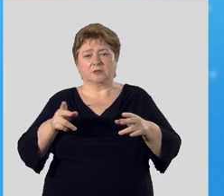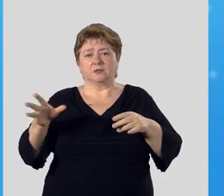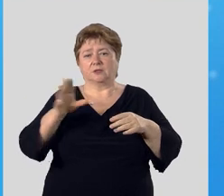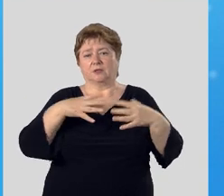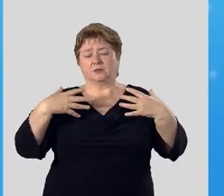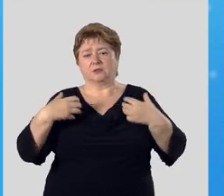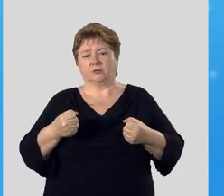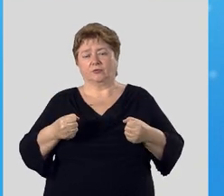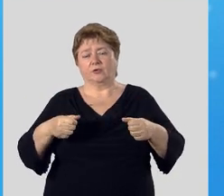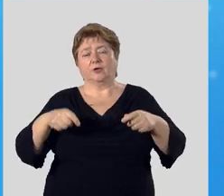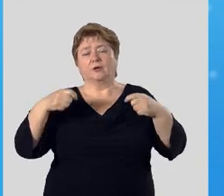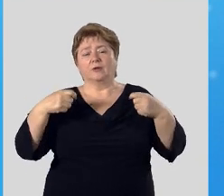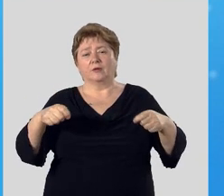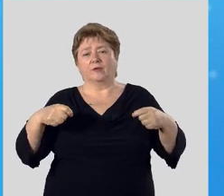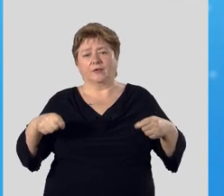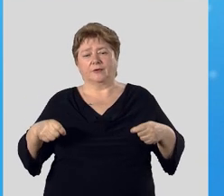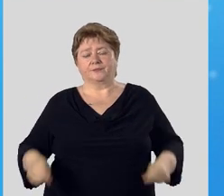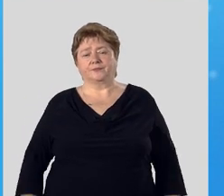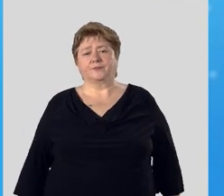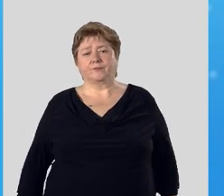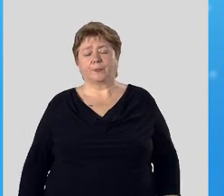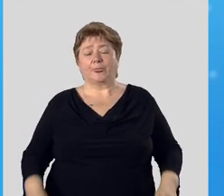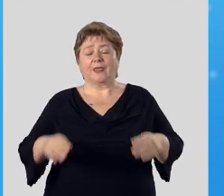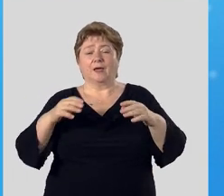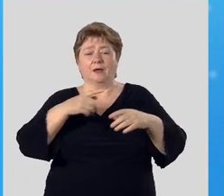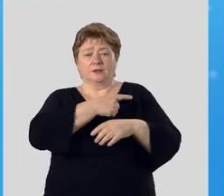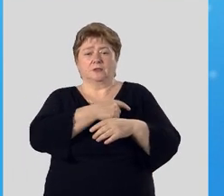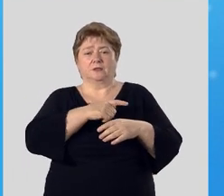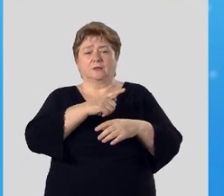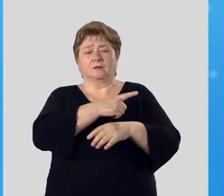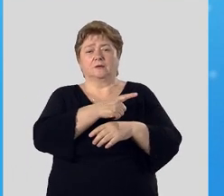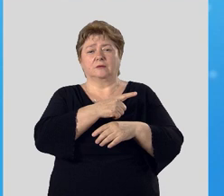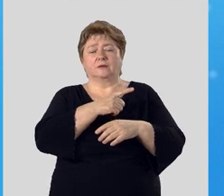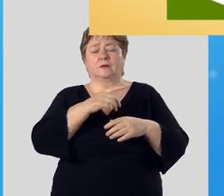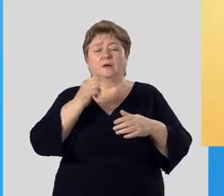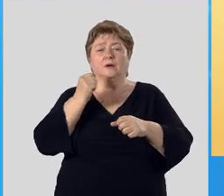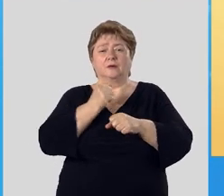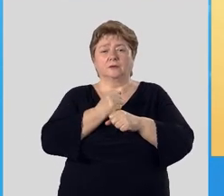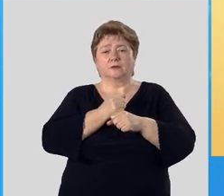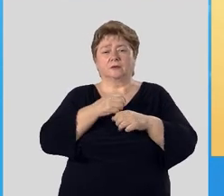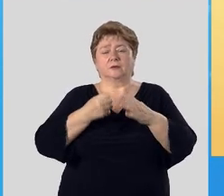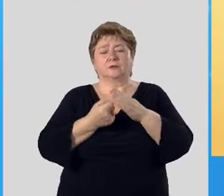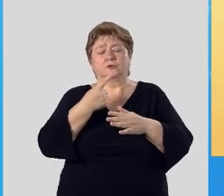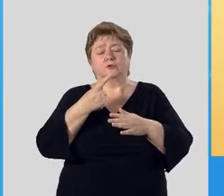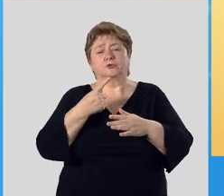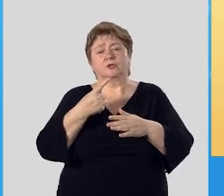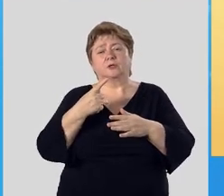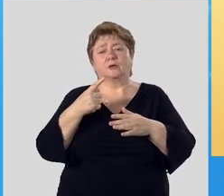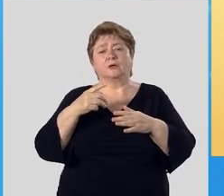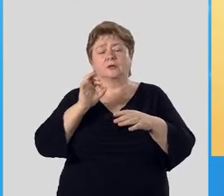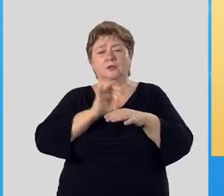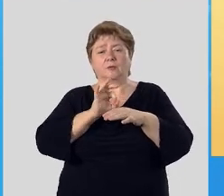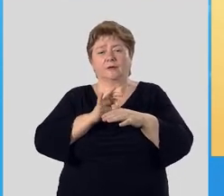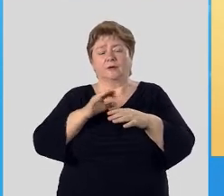здоровья товар санитарные врачи устанавливают источники заболеваний и